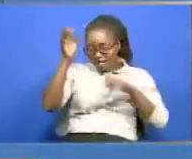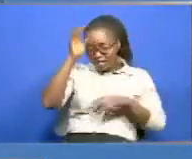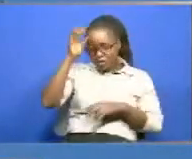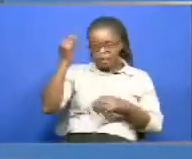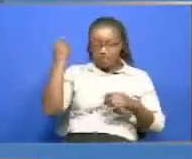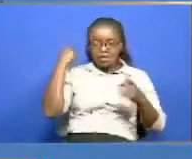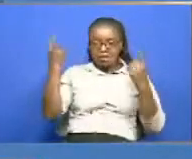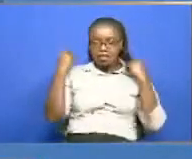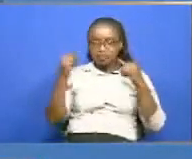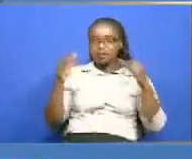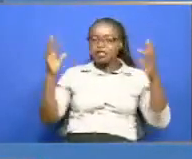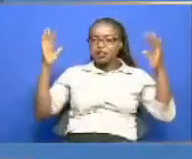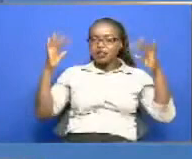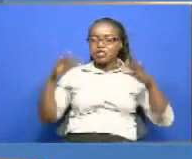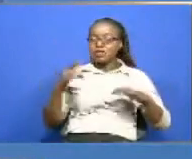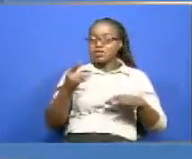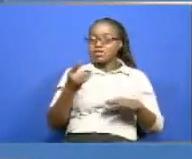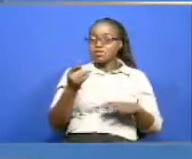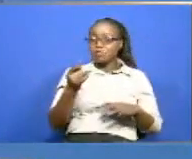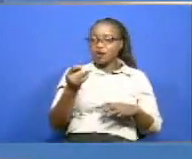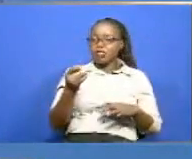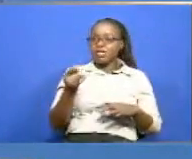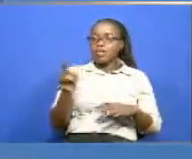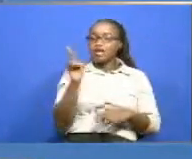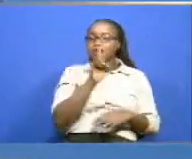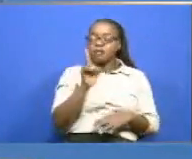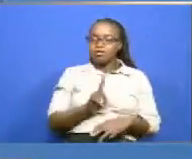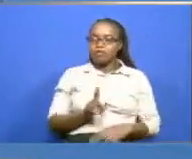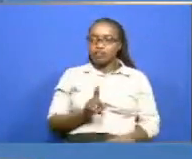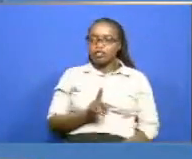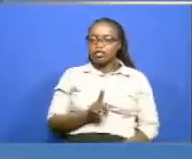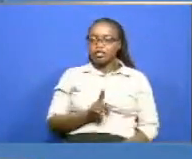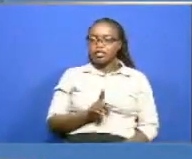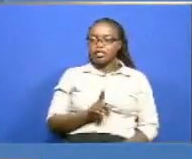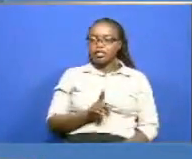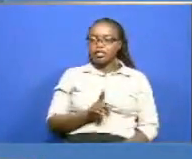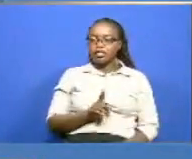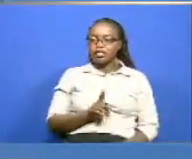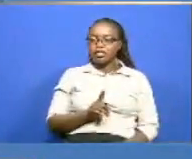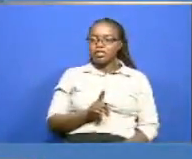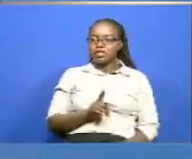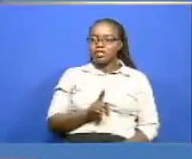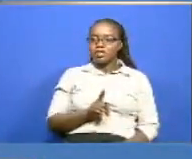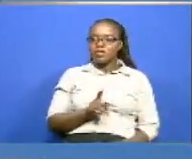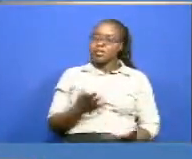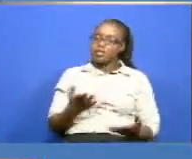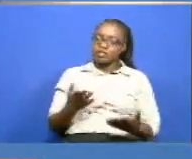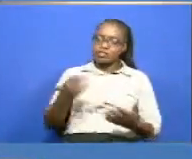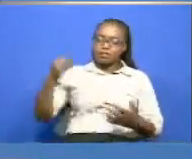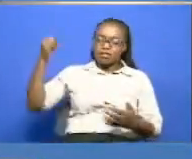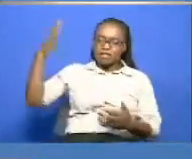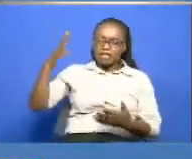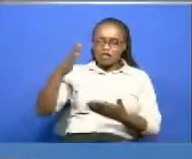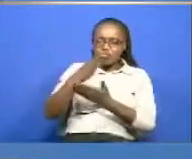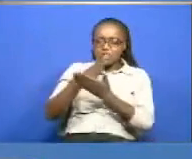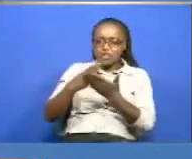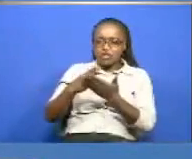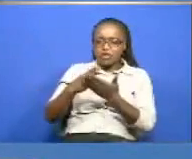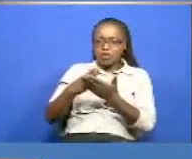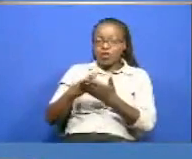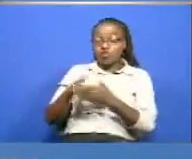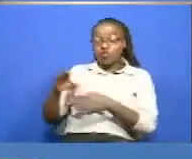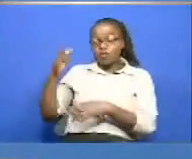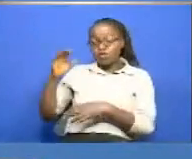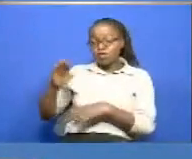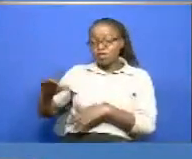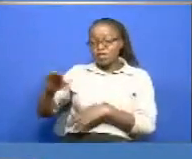na mvua katika maeneo machache itakaandamana na ngurumo za radi. Japo kutakuwa na vipindi vya jua katika sehemu za ukanda wa pwani, maeneo